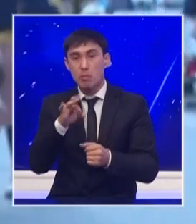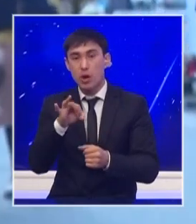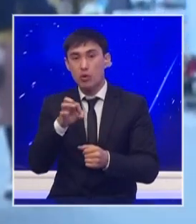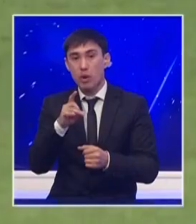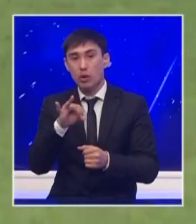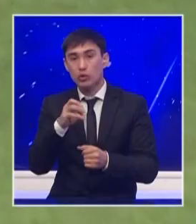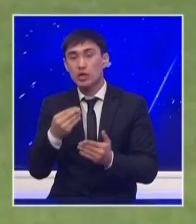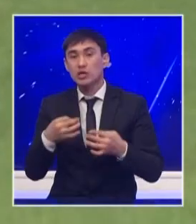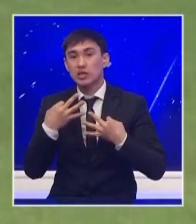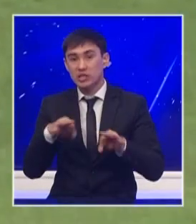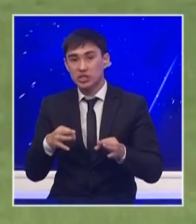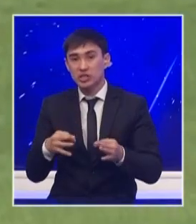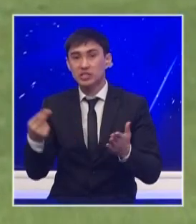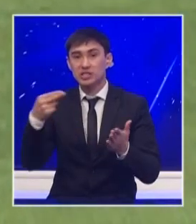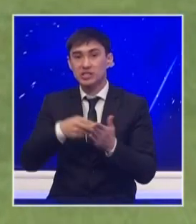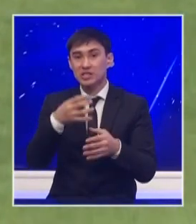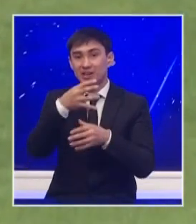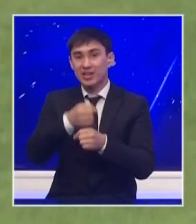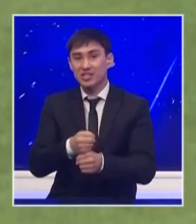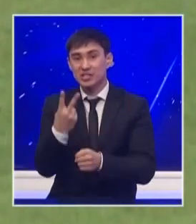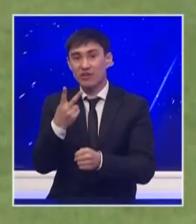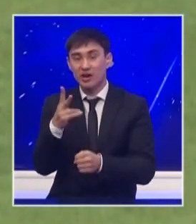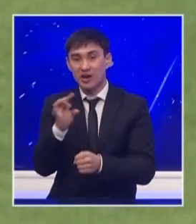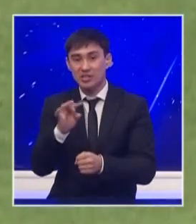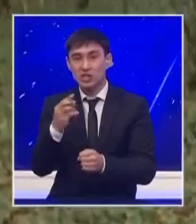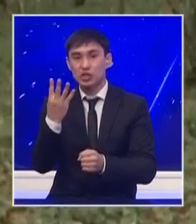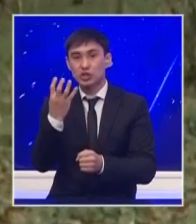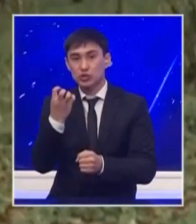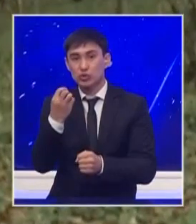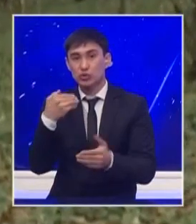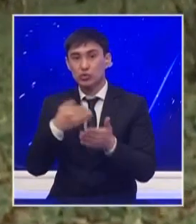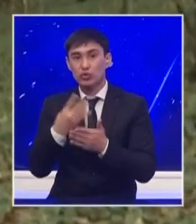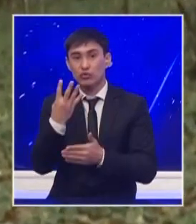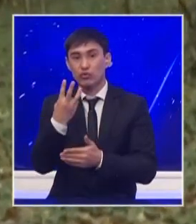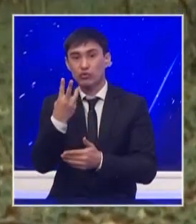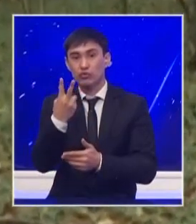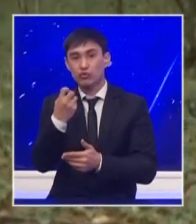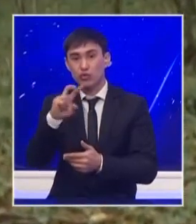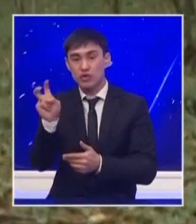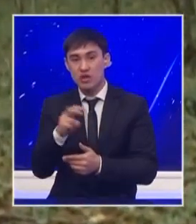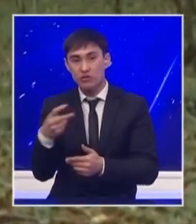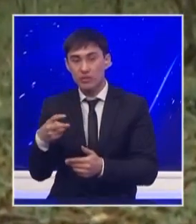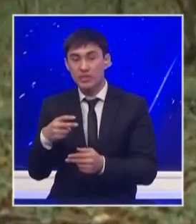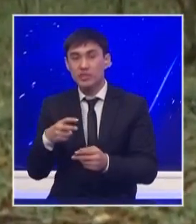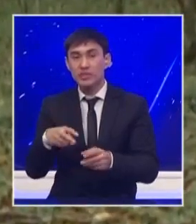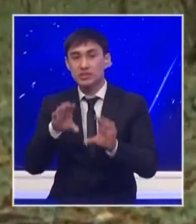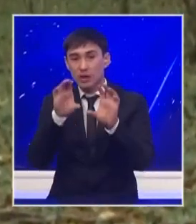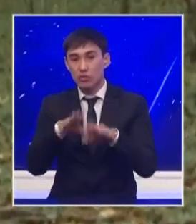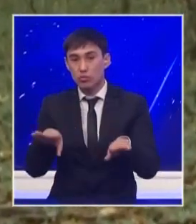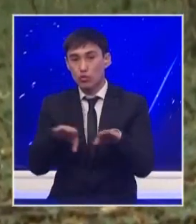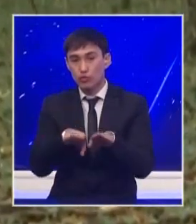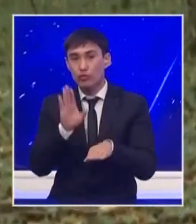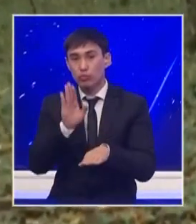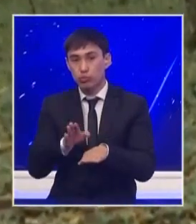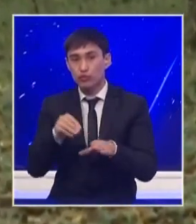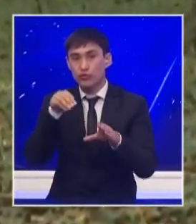макрона стоимость разрешения на охоту сократилась в два раза 400 до евро однако на законодательном уровне все